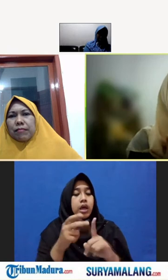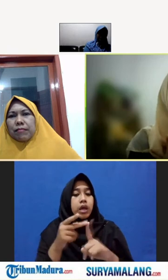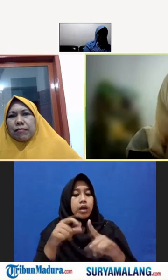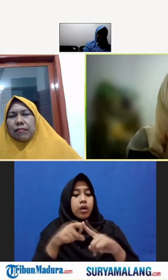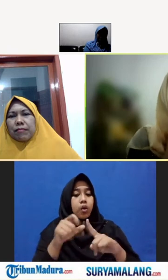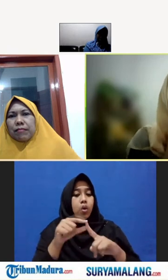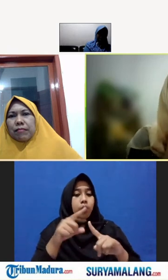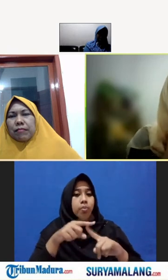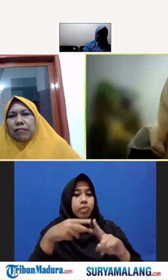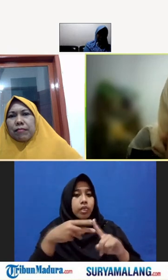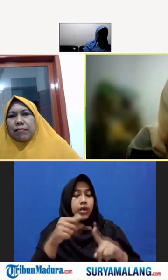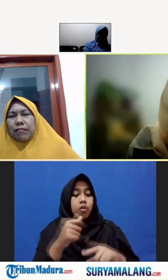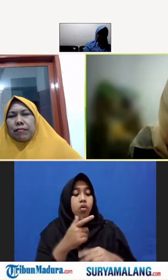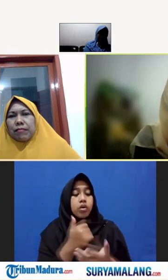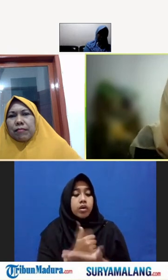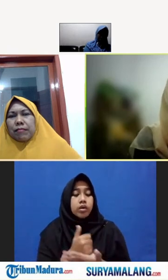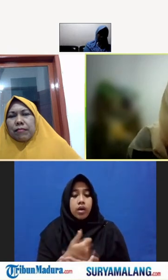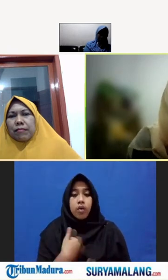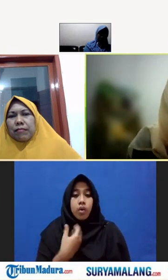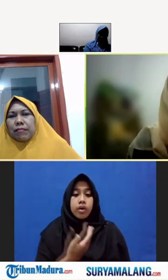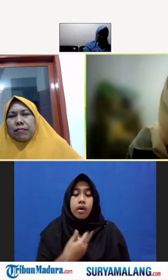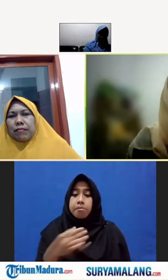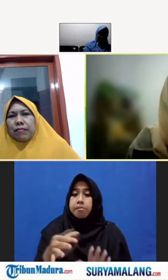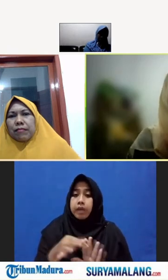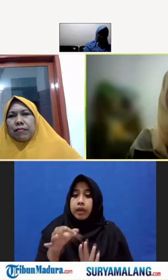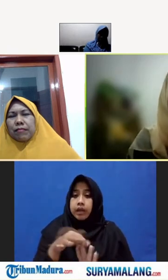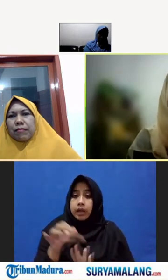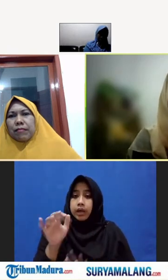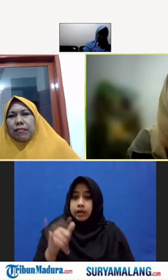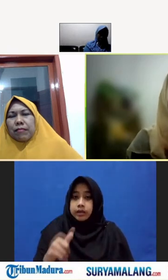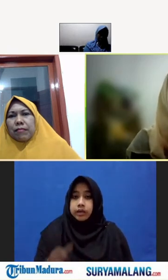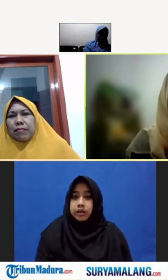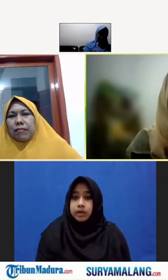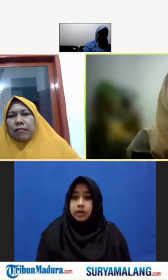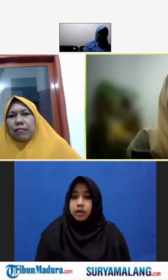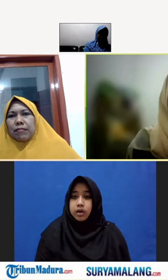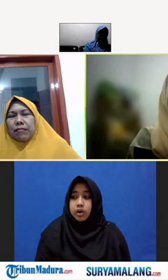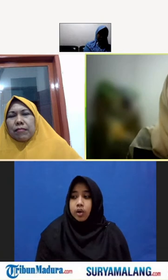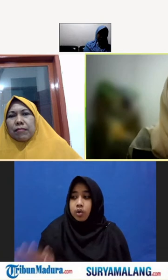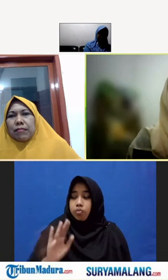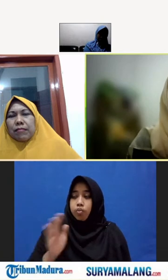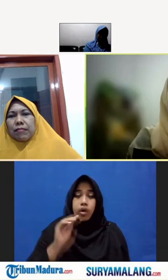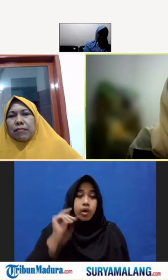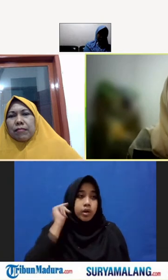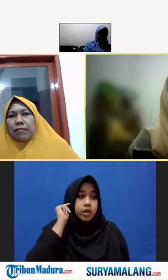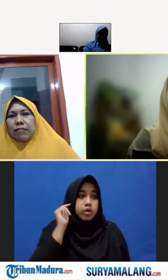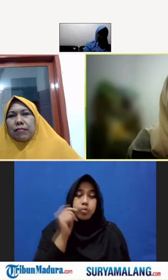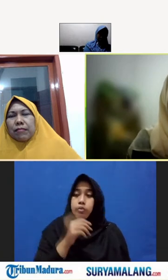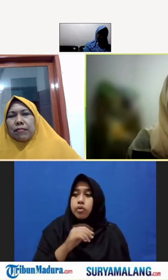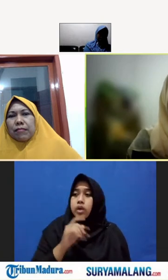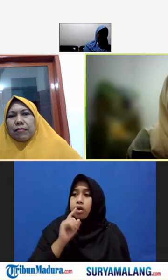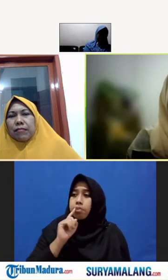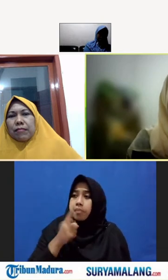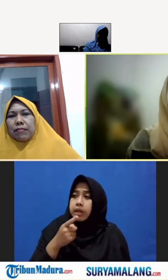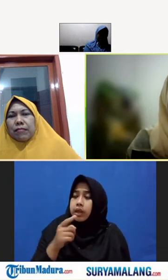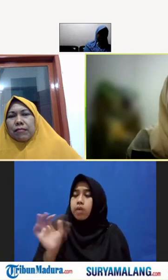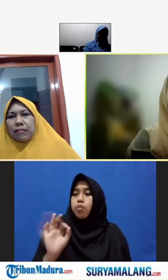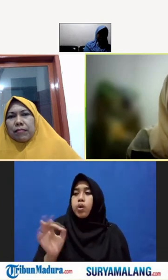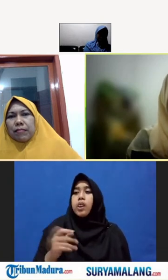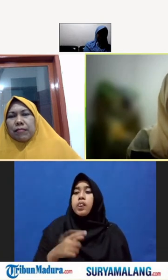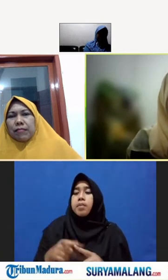ada pilihan ya. Aku yang menentukan ya. Ini bukan mama yang nyuruh aku. Aku bisa pilih.